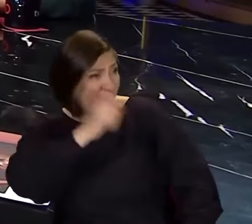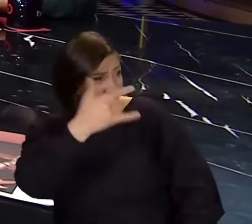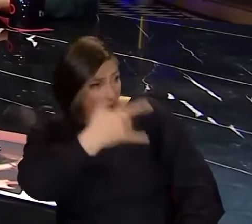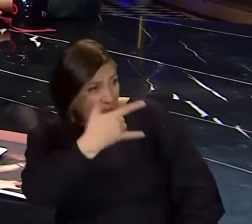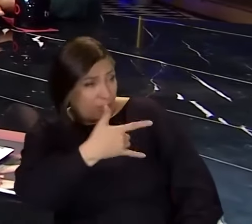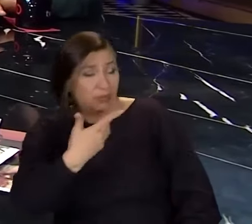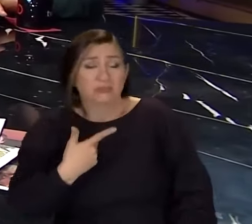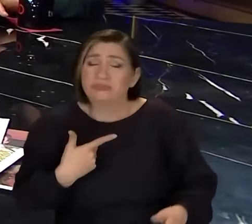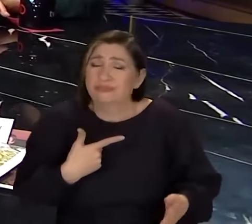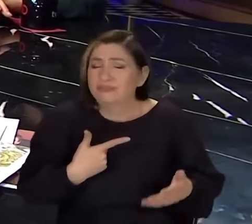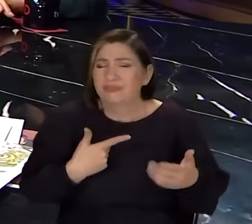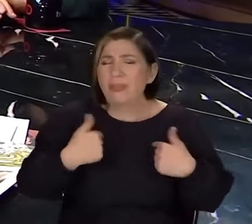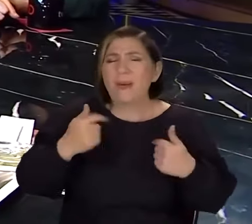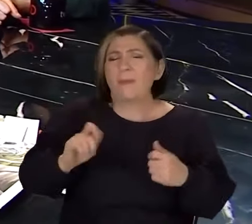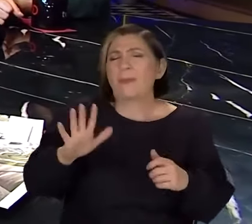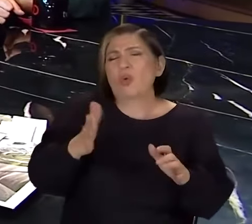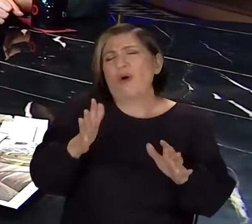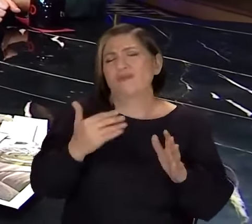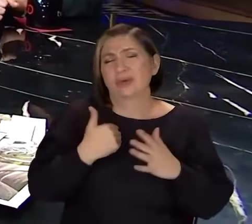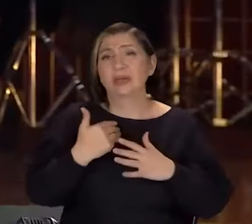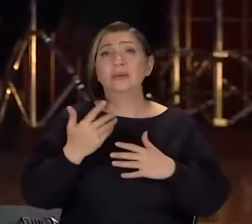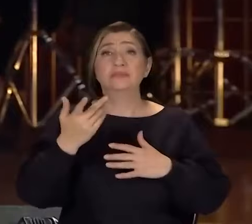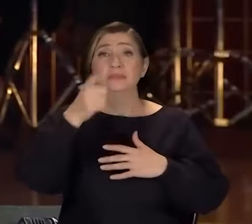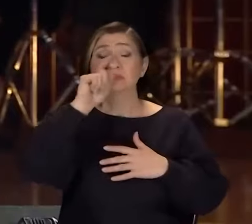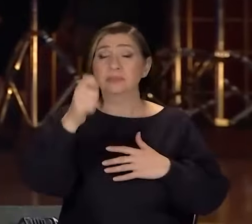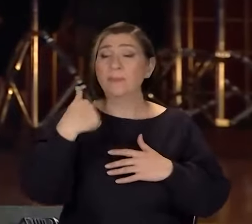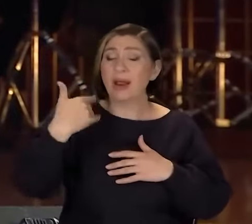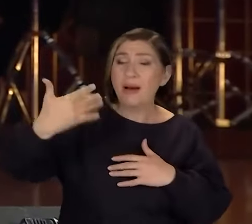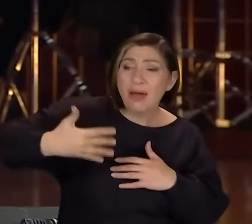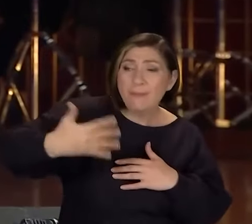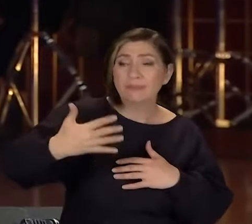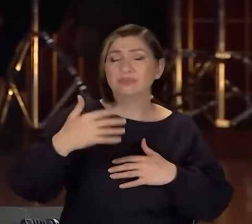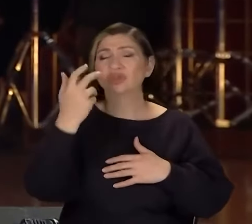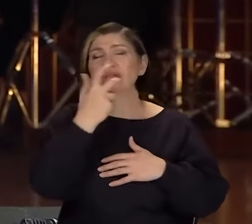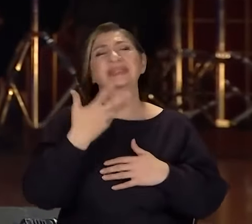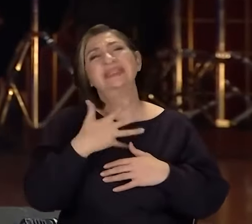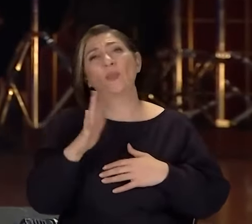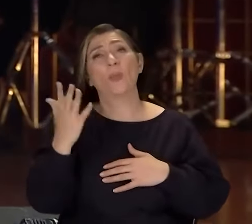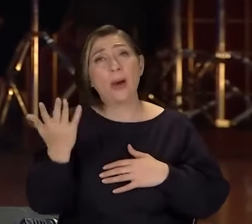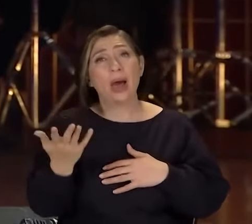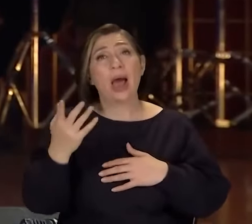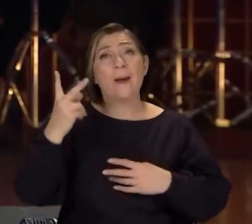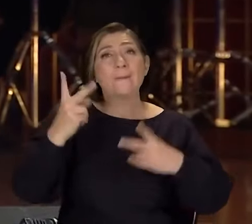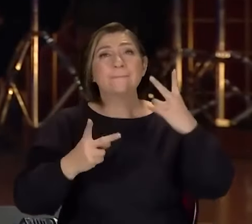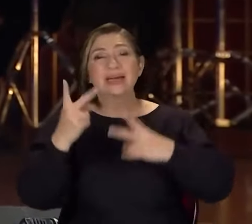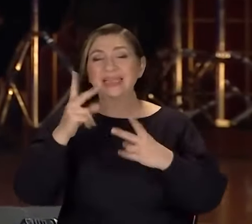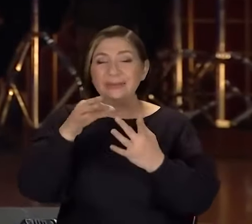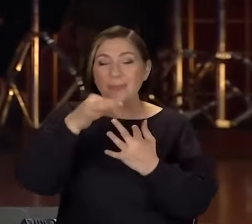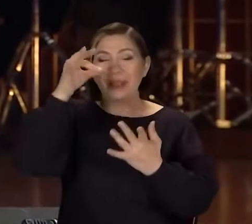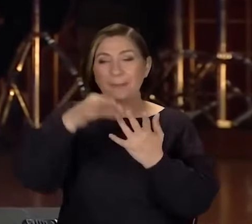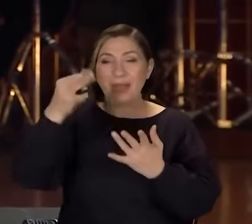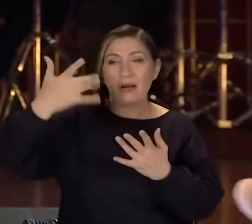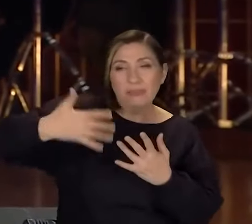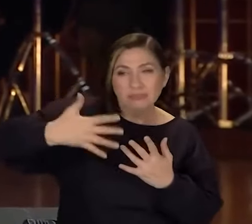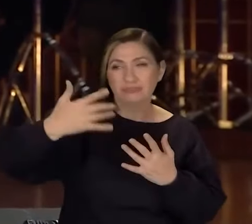rap yapıyor olmam bana garip geliyor. Tabii ben mesela rap müziği sevmiyorum, hip hop müziği sevmiyorum ama arada sevdiğim hip hopçı